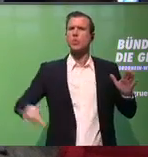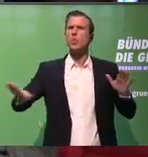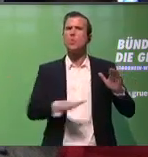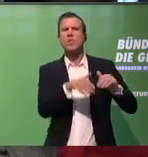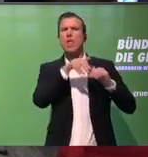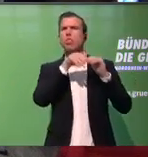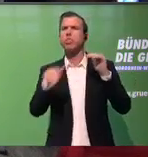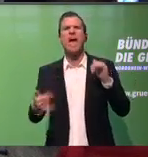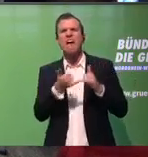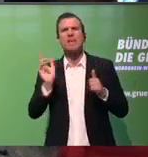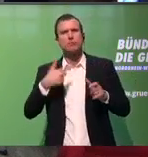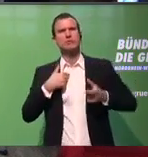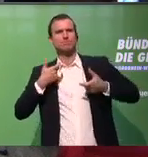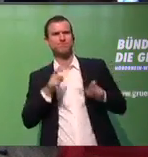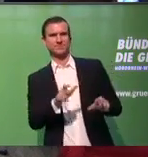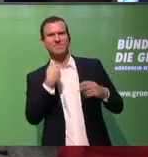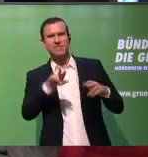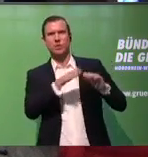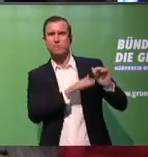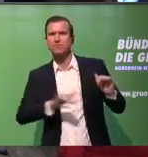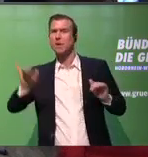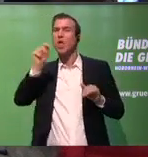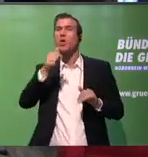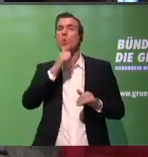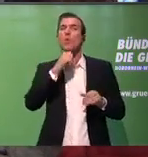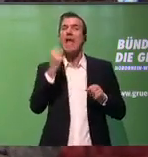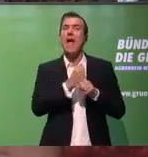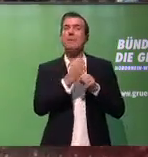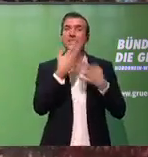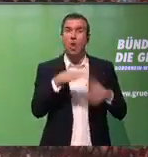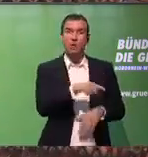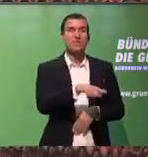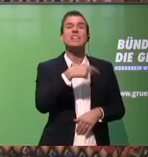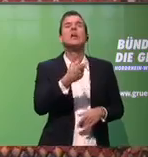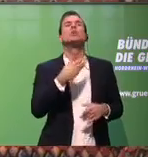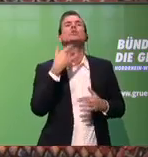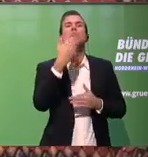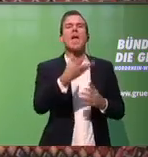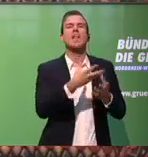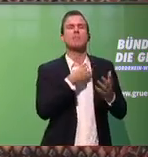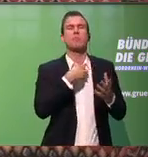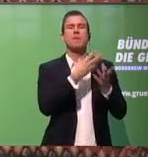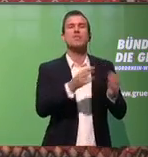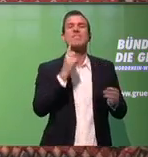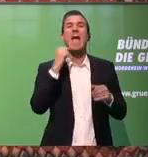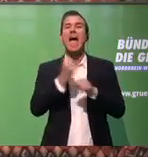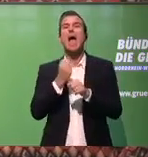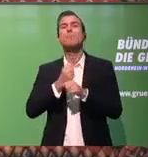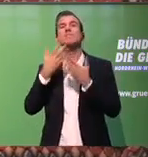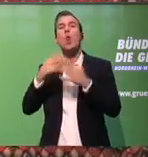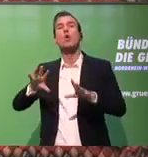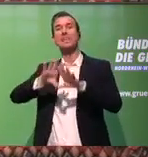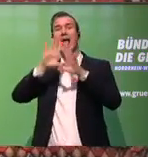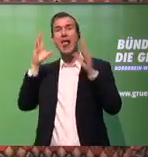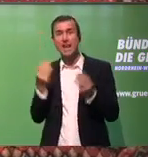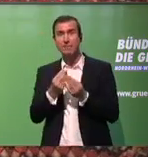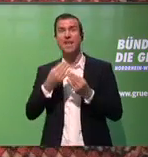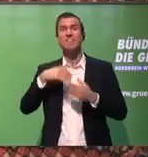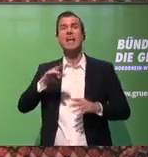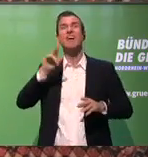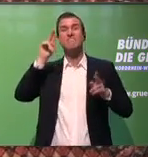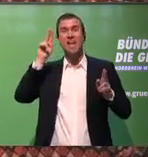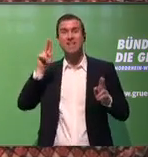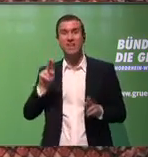angehen können. Und die Jugendarbeitslosigkeit als Problem wird erst dann gelöst werden, wenn wir die Arbeitslosigkeit insgesamt gemeinsam